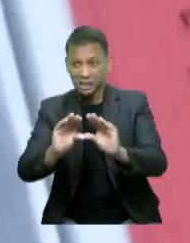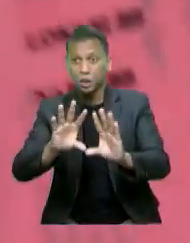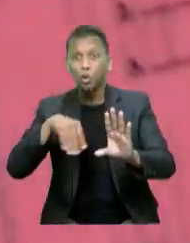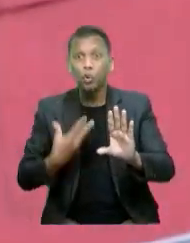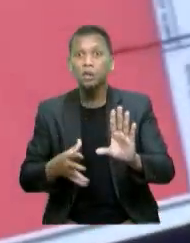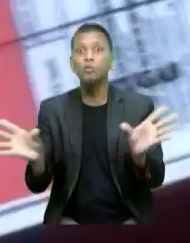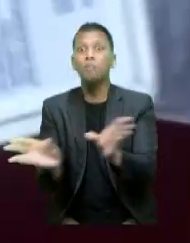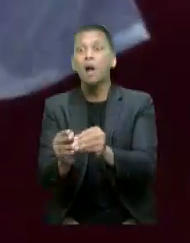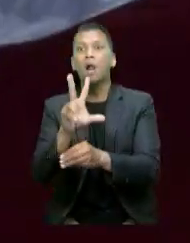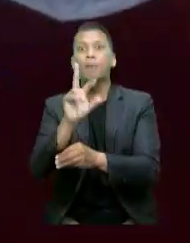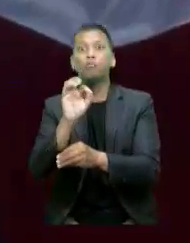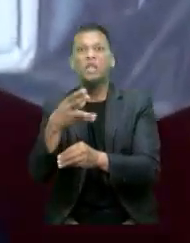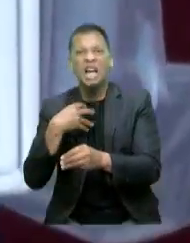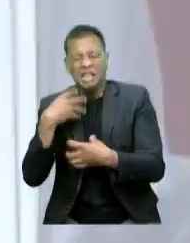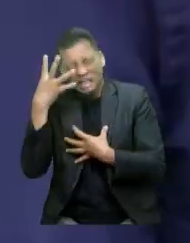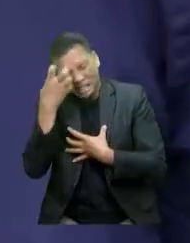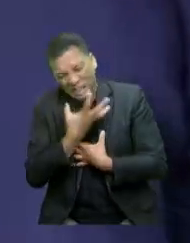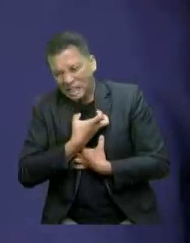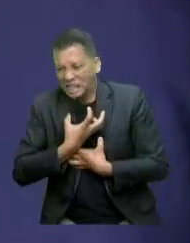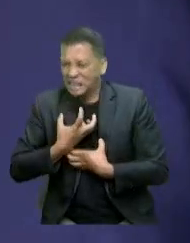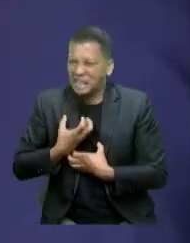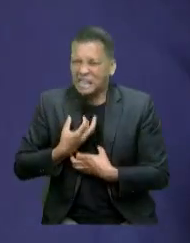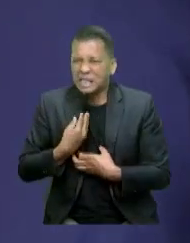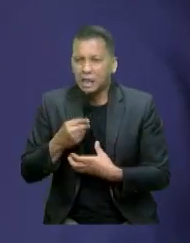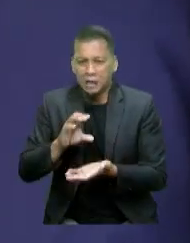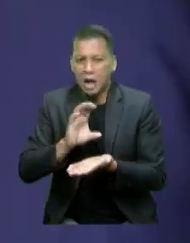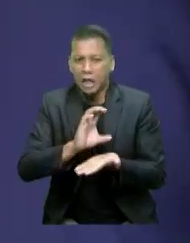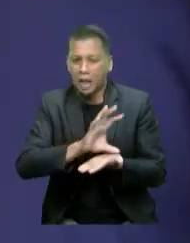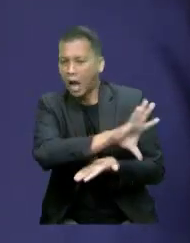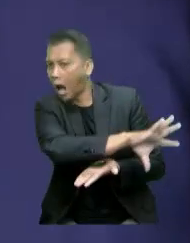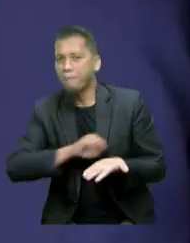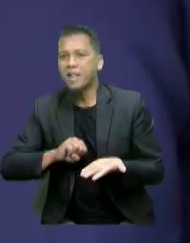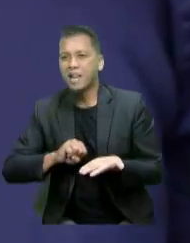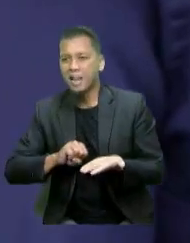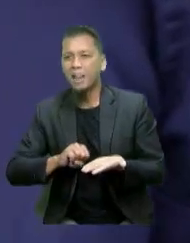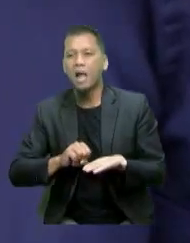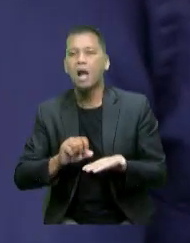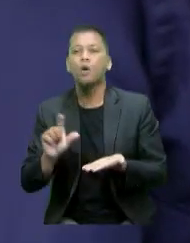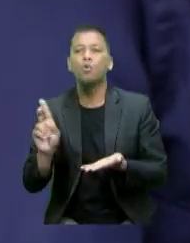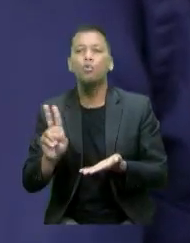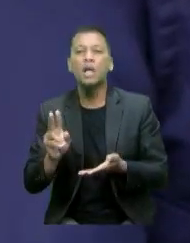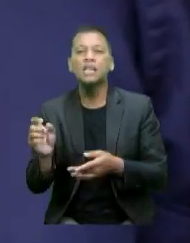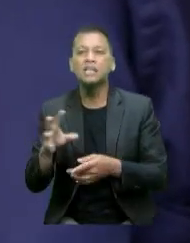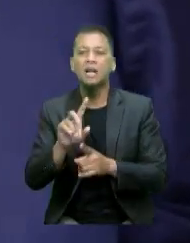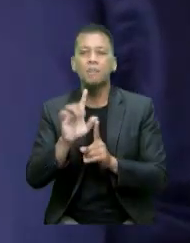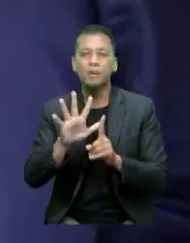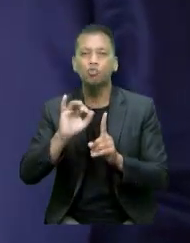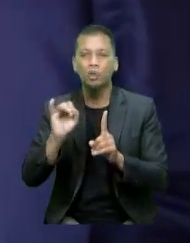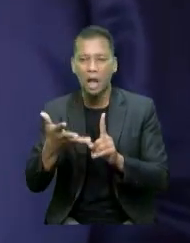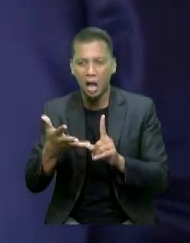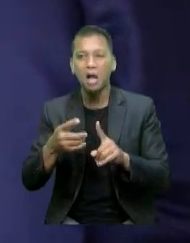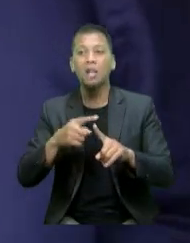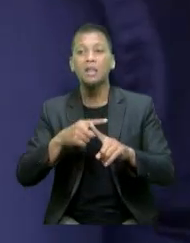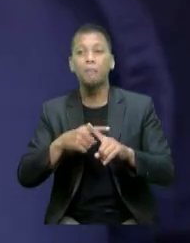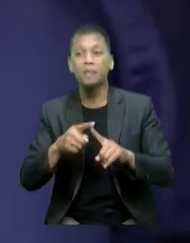nekat ingin menguasai harta korban. Utang saya cuma 15 juta, Pak. Total kerugian saya ada 80 juta di aset kripto saya,